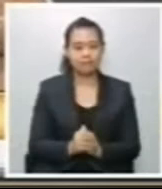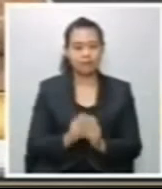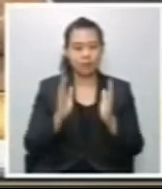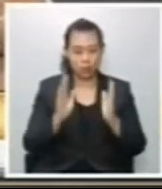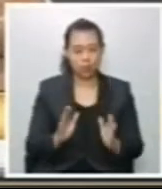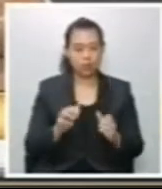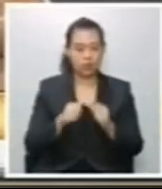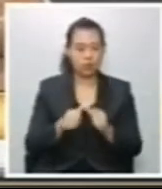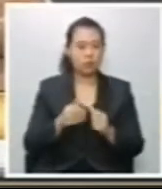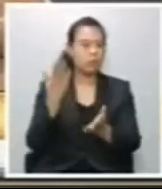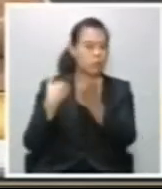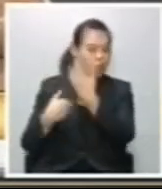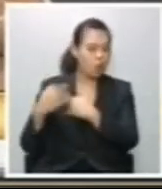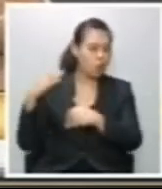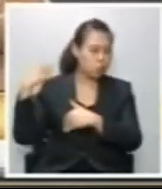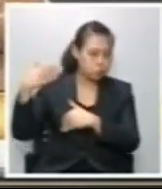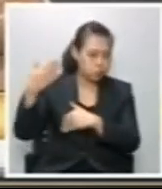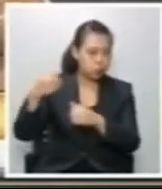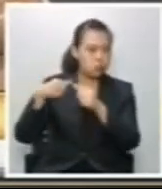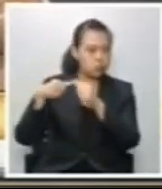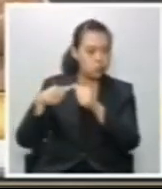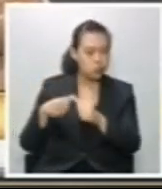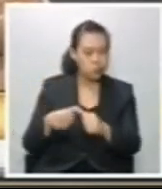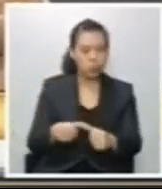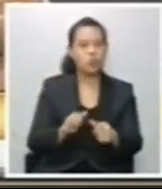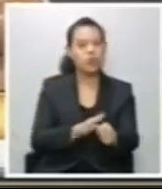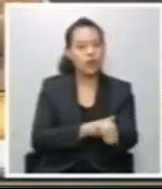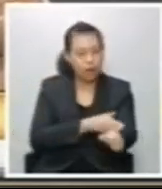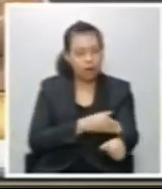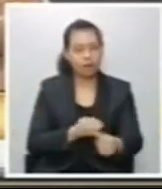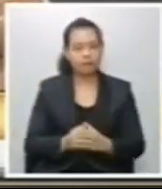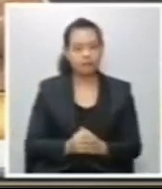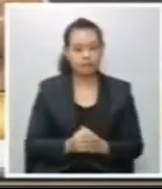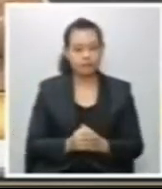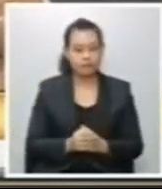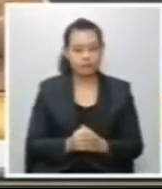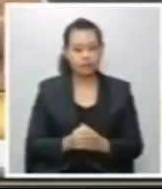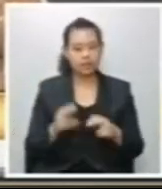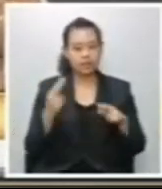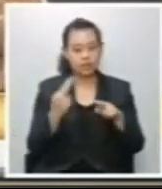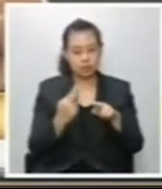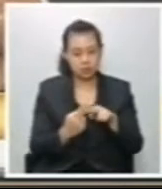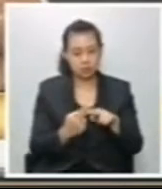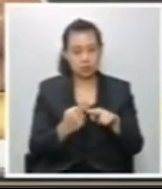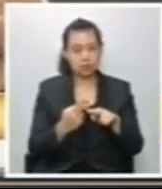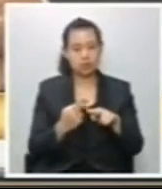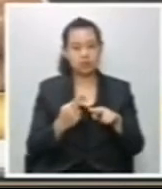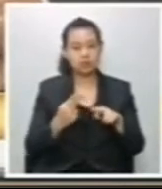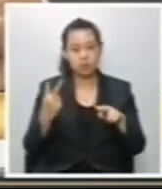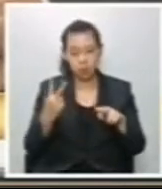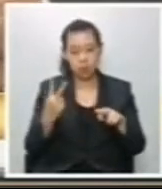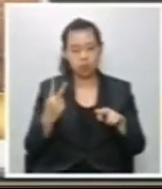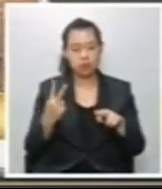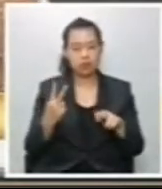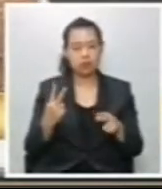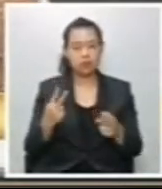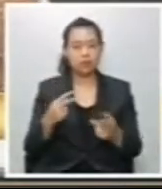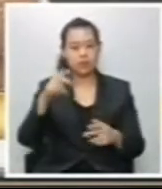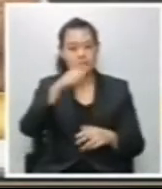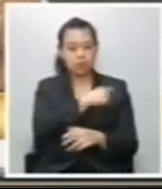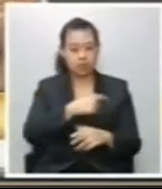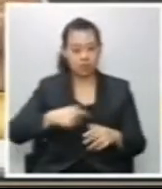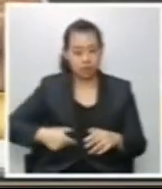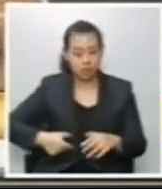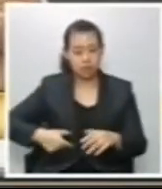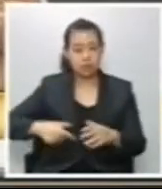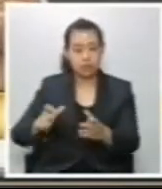คะนามสกุลของชาวเลของดิฉันของพวกดิฉันเป็นนามสกุลพระราชทานนะคะที่เกาะลันตามีนามสกุลทะเลลึ